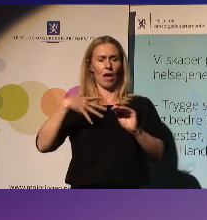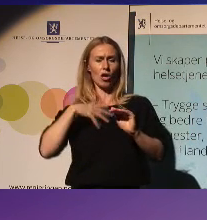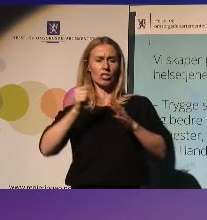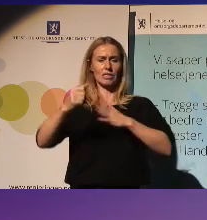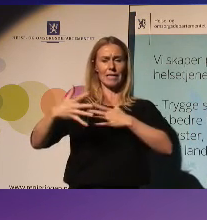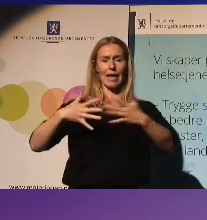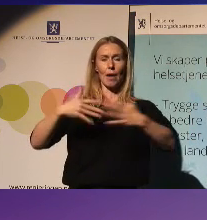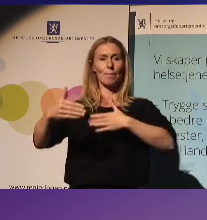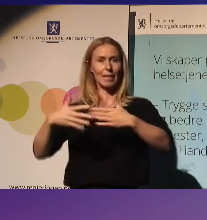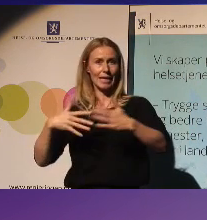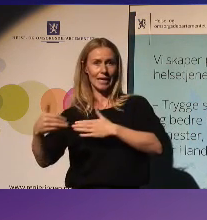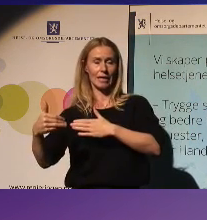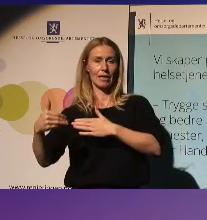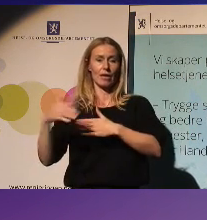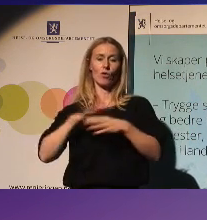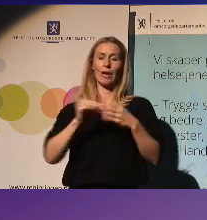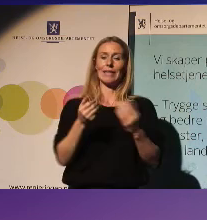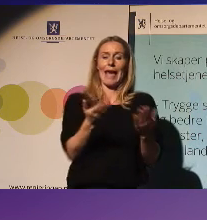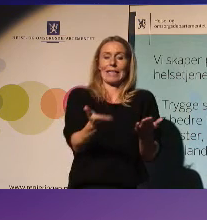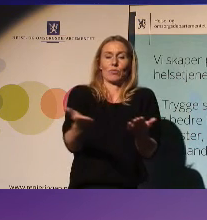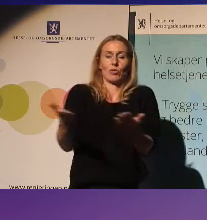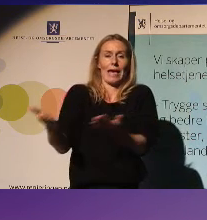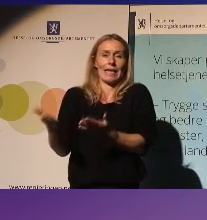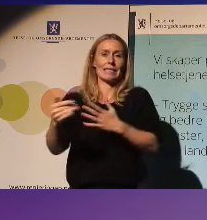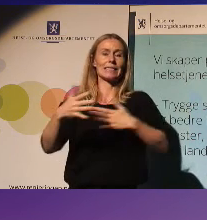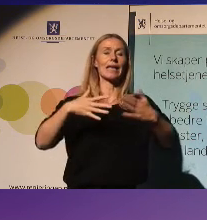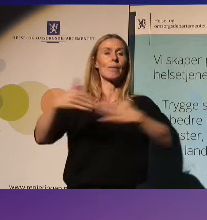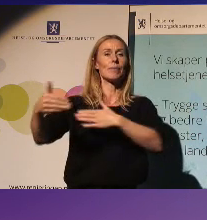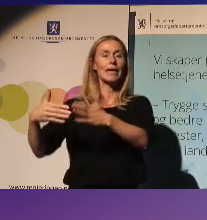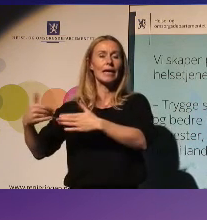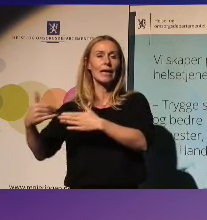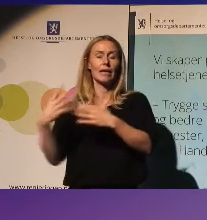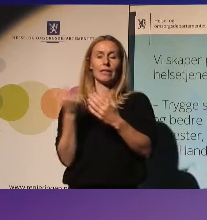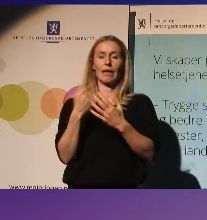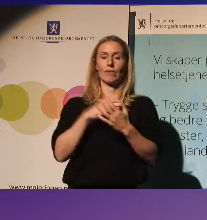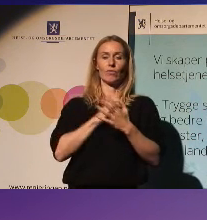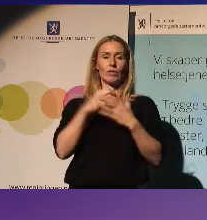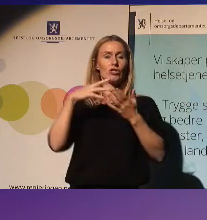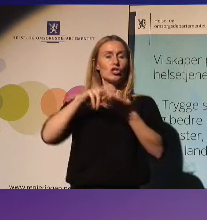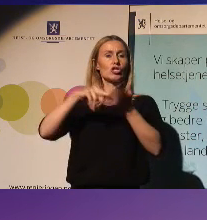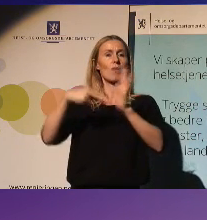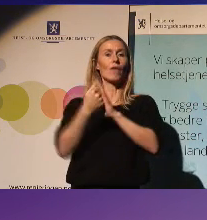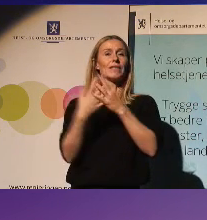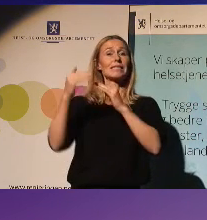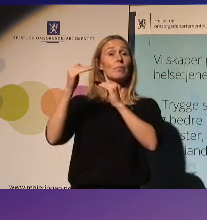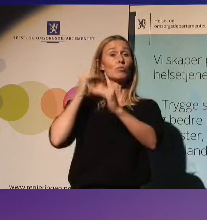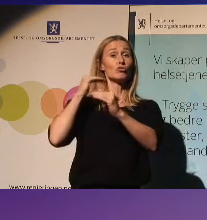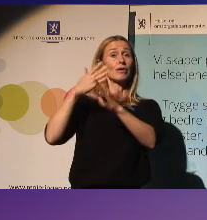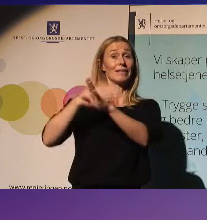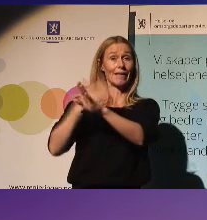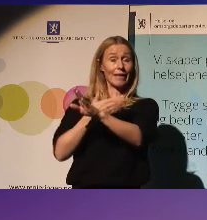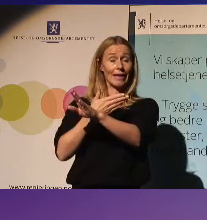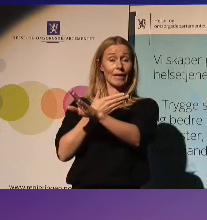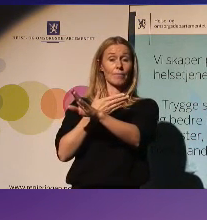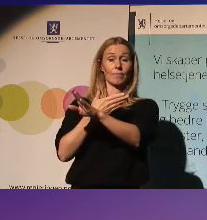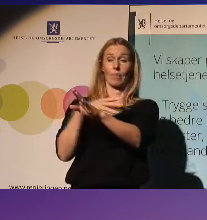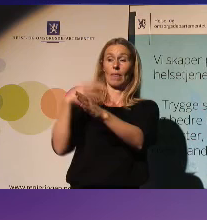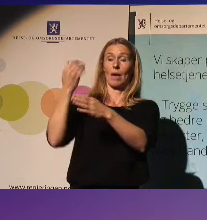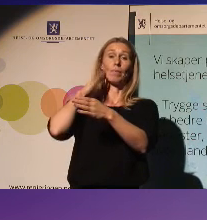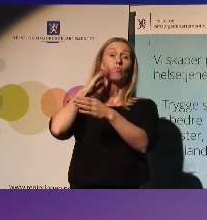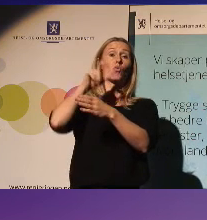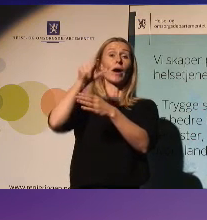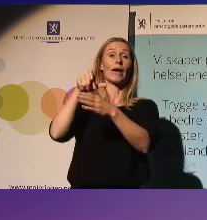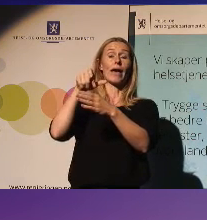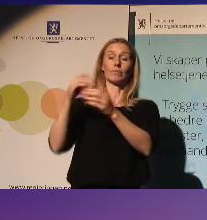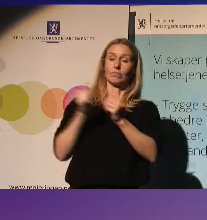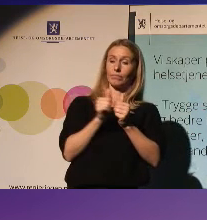angstterapi, eller en form for eksponeringsterapi, der de gjennomførte en systematisk busstrening. De tok følge med beboeren til